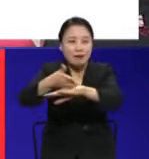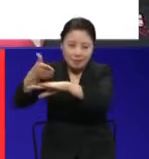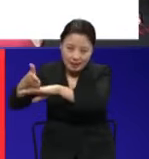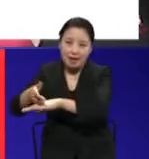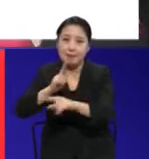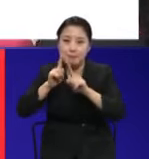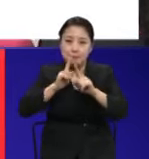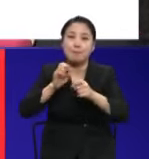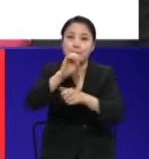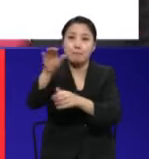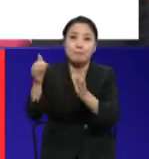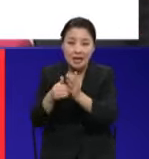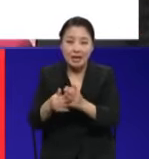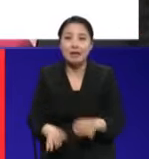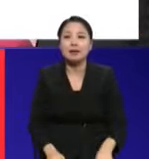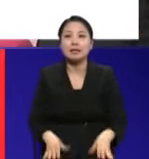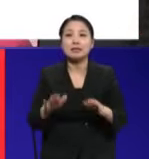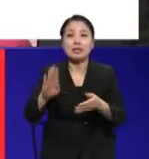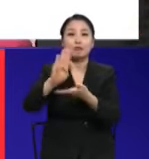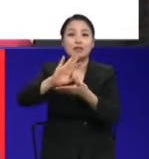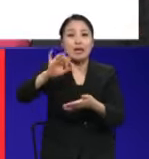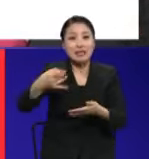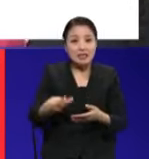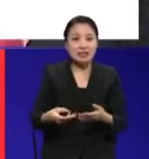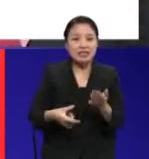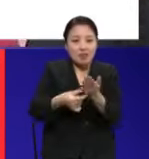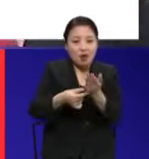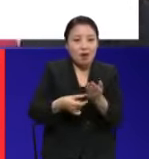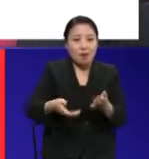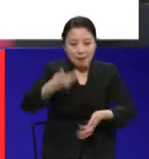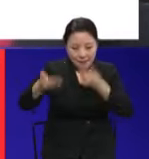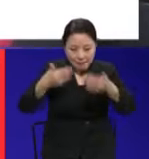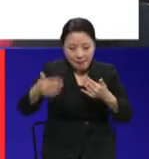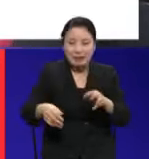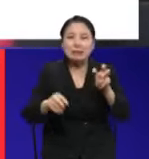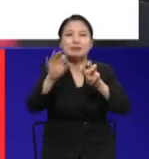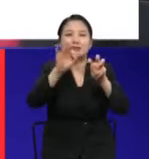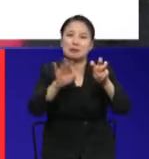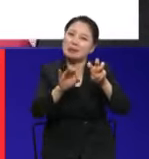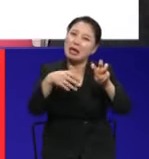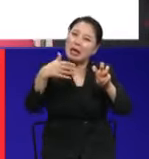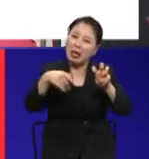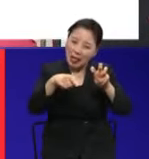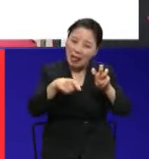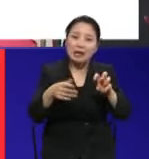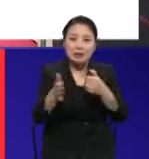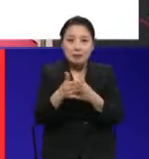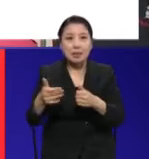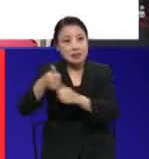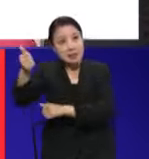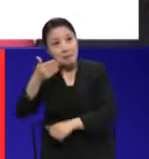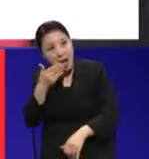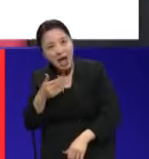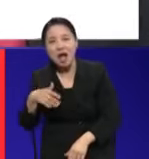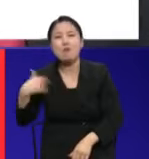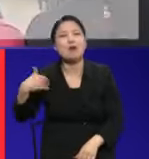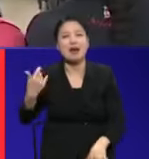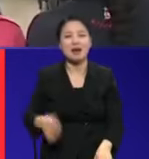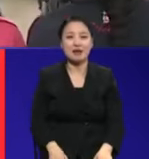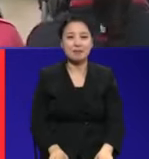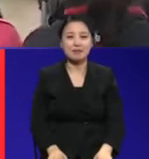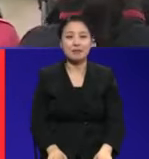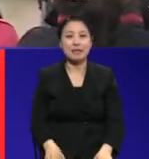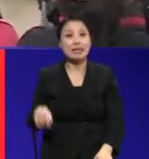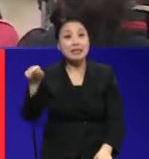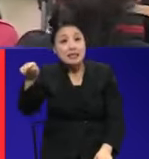메시지를 전하기도 했는데요. 아직 이 분당을 선거구 개표가 30% 후반에 머물고 있는 만큼 승리를 장담할 수는 없는 상황입니다.